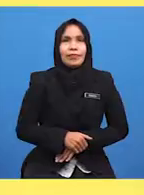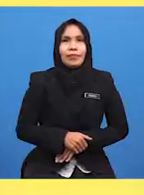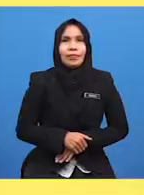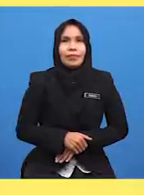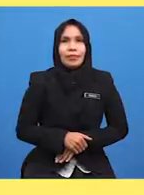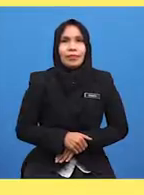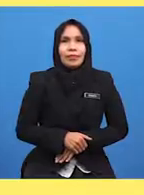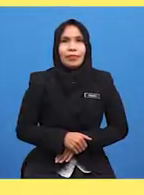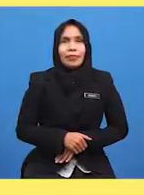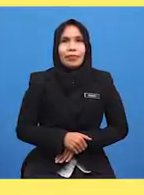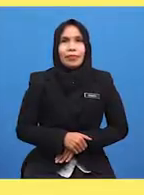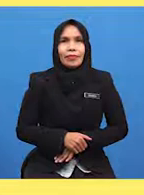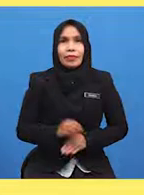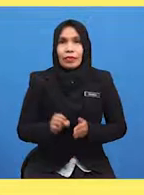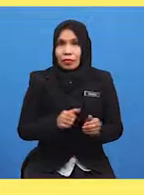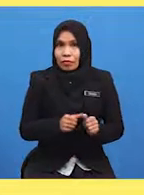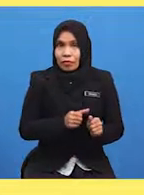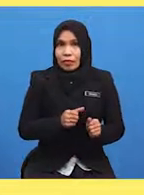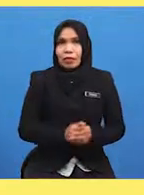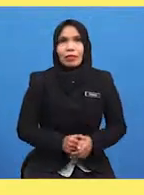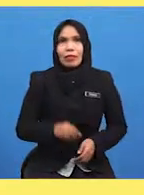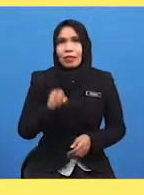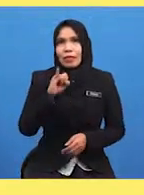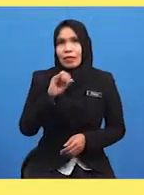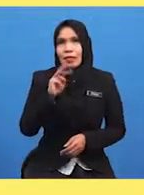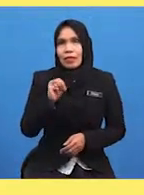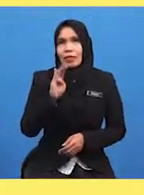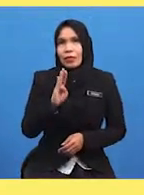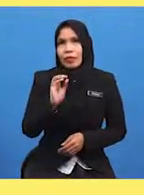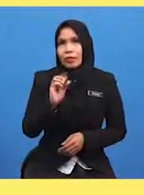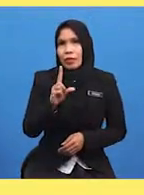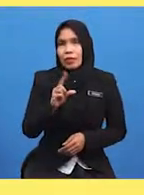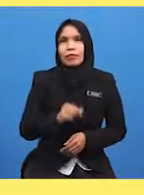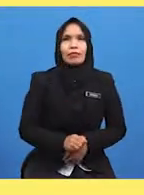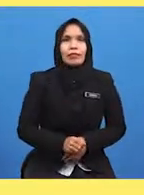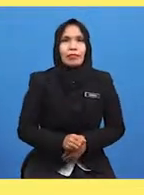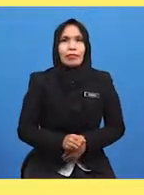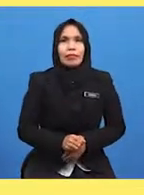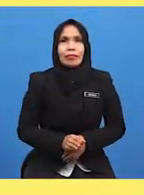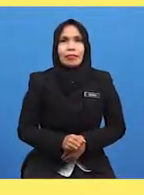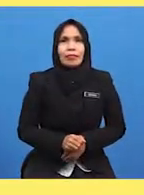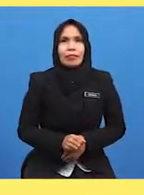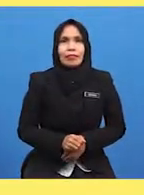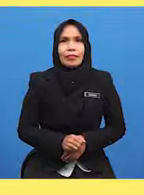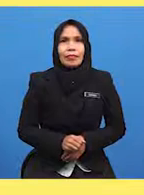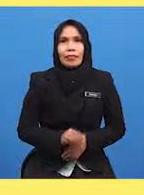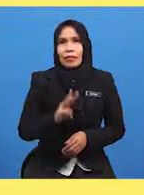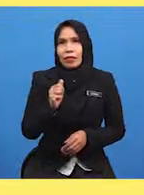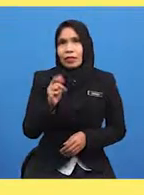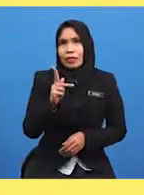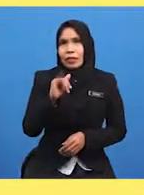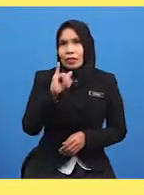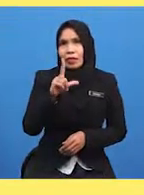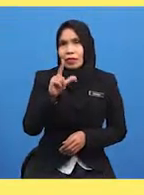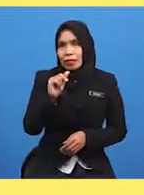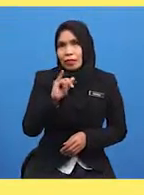skrin setiap simbol mewakili strategi perluasan kuasa yang digunakan oleh British dalam perluasan fase